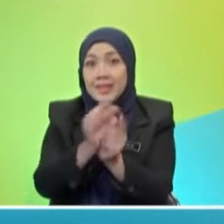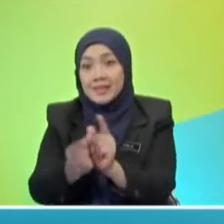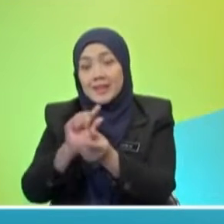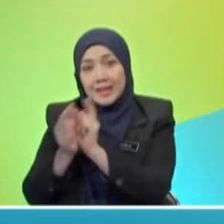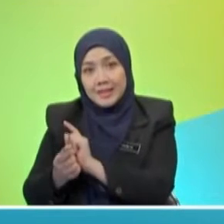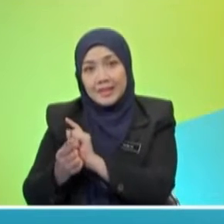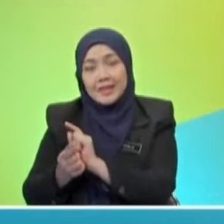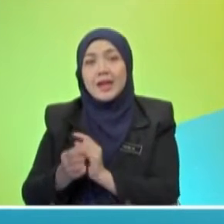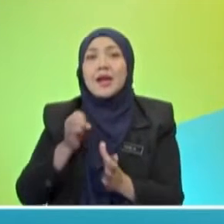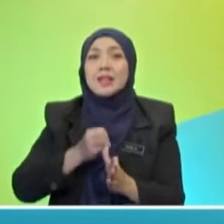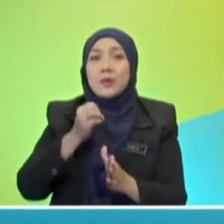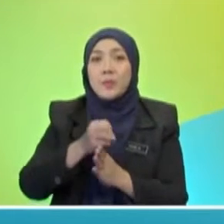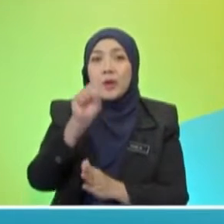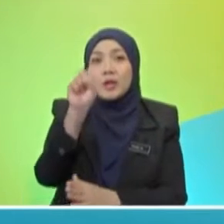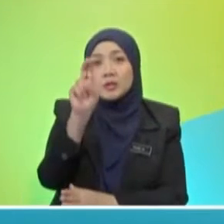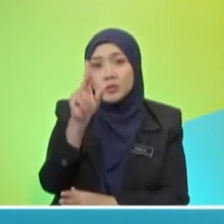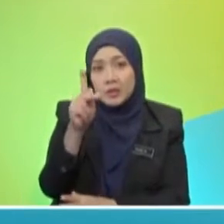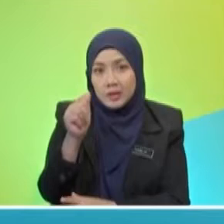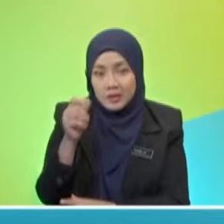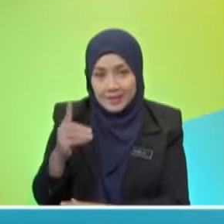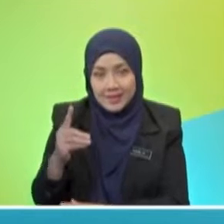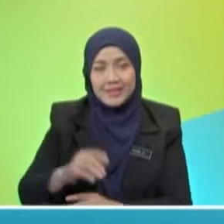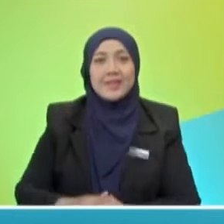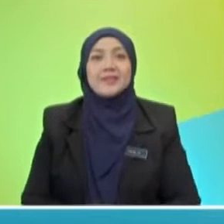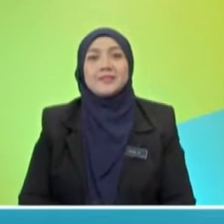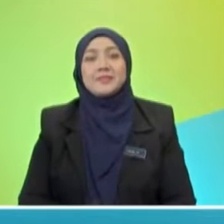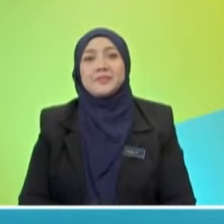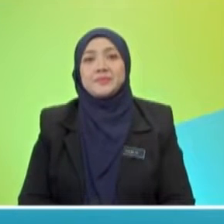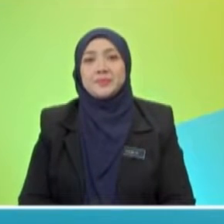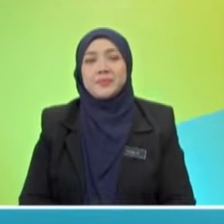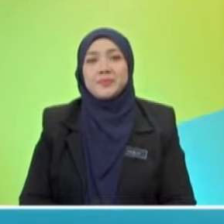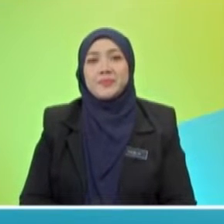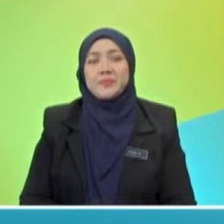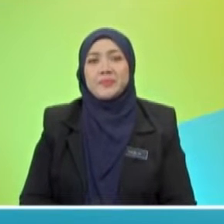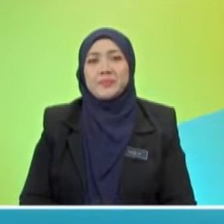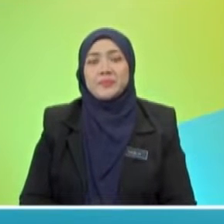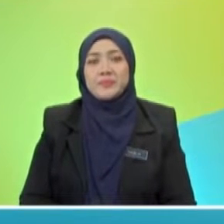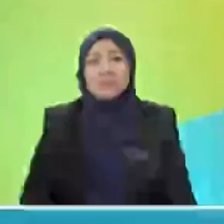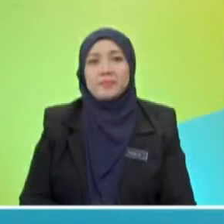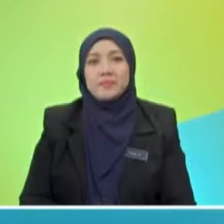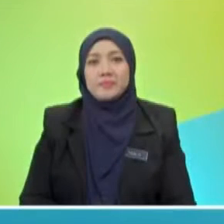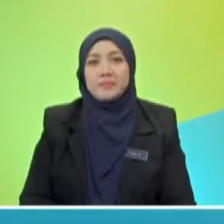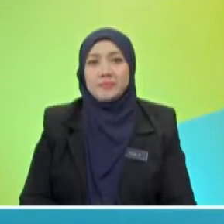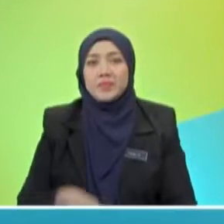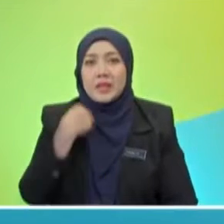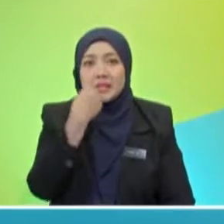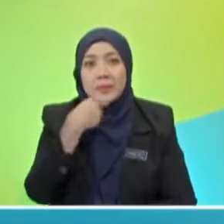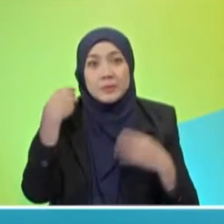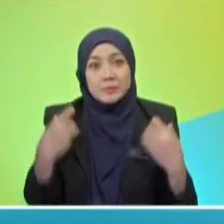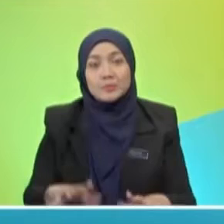atau sukat. Terlihat. Khusyuk murid-murid ni. Pantas. Mudah caranya sebenarnya. Baik, siapa yang dah